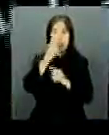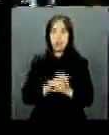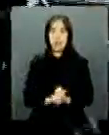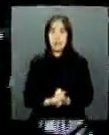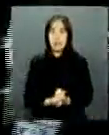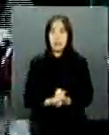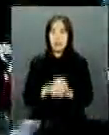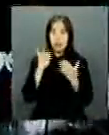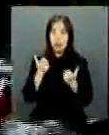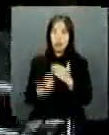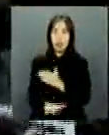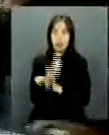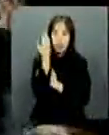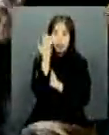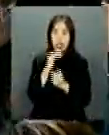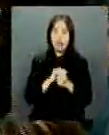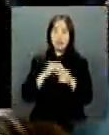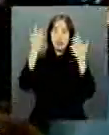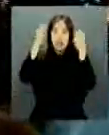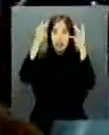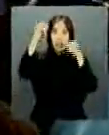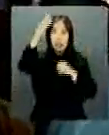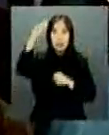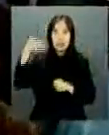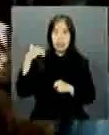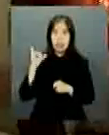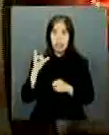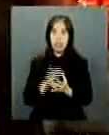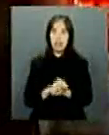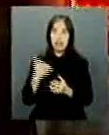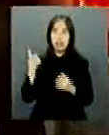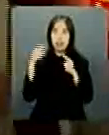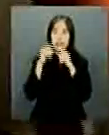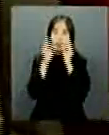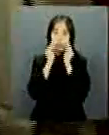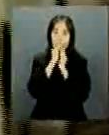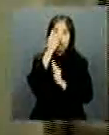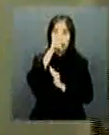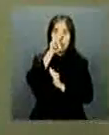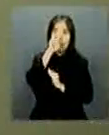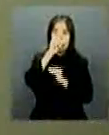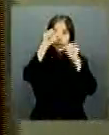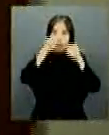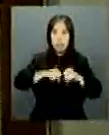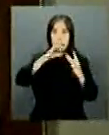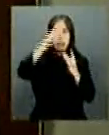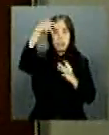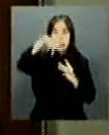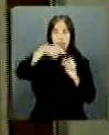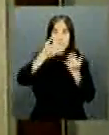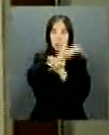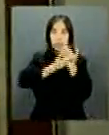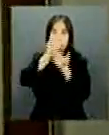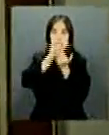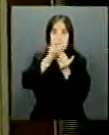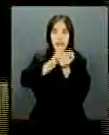ในช่วงเช้าวันนี้นางสาวยิ่งลักษณ์ชินวัตรนายกรัฐมนตรีมีประชุมคณะรัฐมนตรีนัดพิเศษพิจารณางบประมาณเพื่อนำไปเยียว